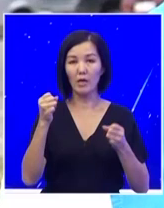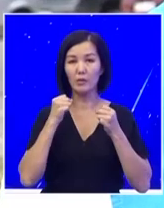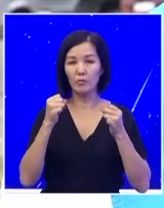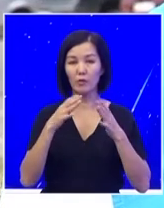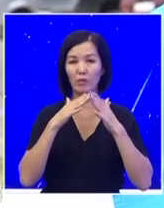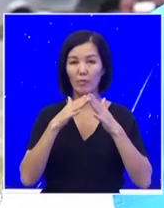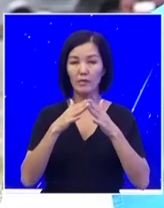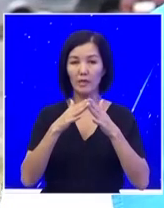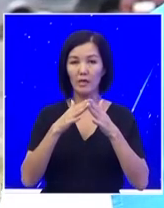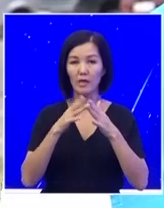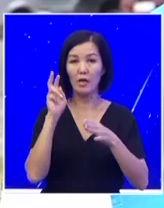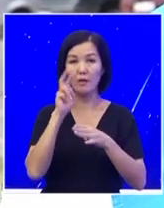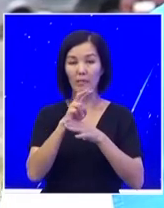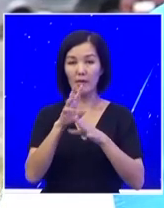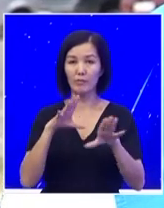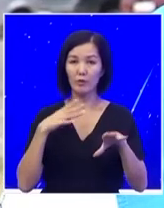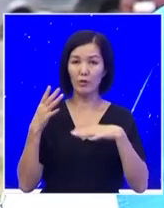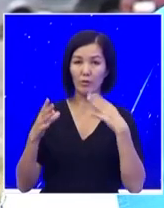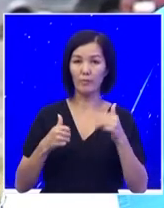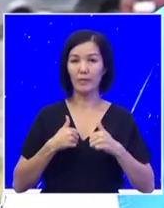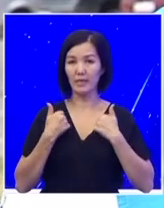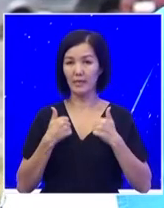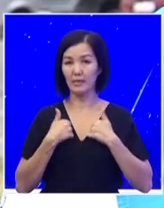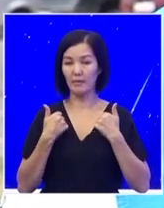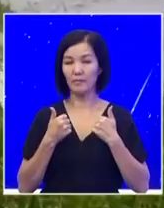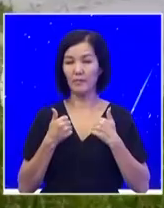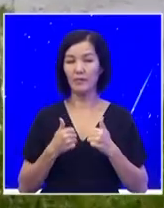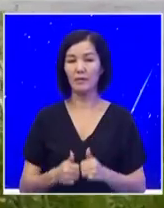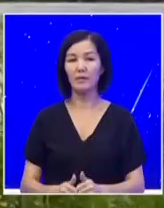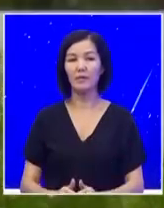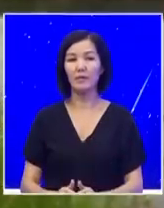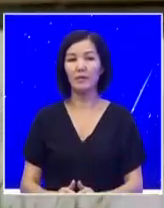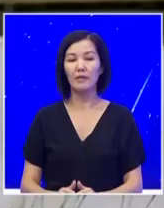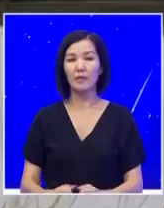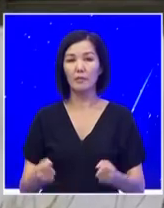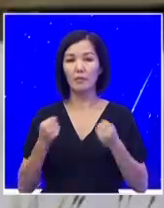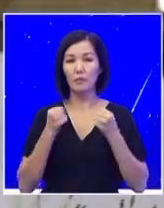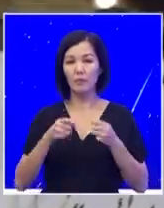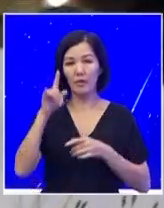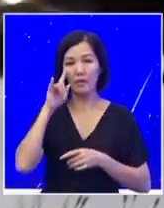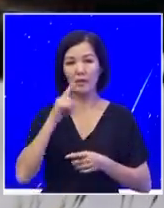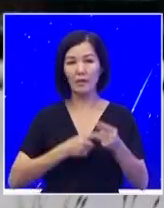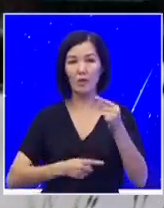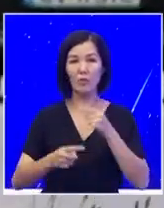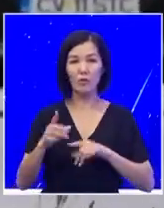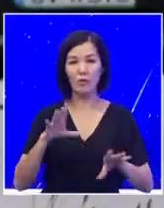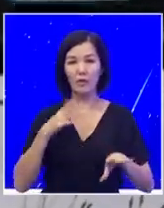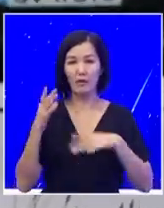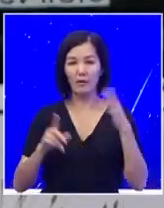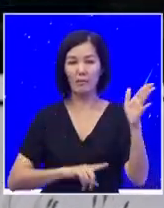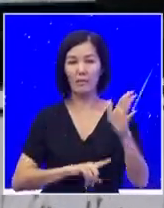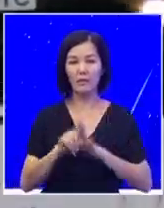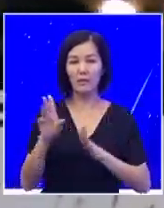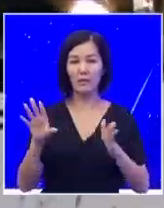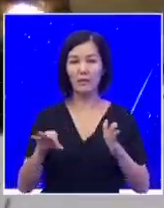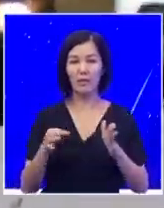бар. Соған сол базаларға тырысамыз сол жерде дайындық өткізуге. Жерлестеріміз елге оралысымен дайындыққа қайта кіріседі. Басты мақсат